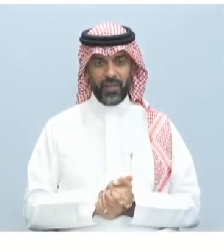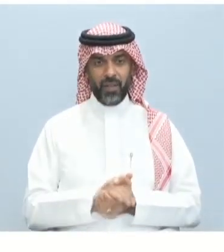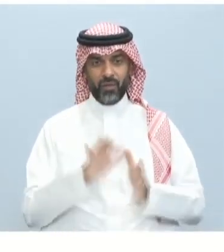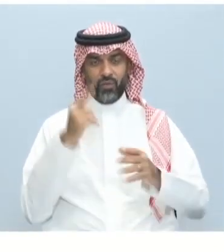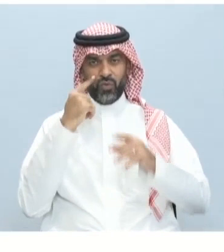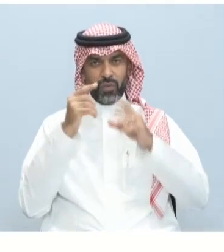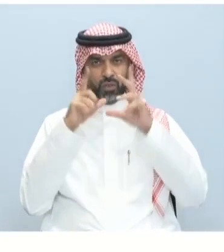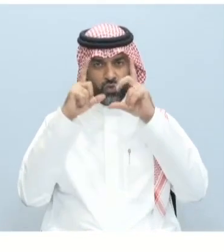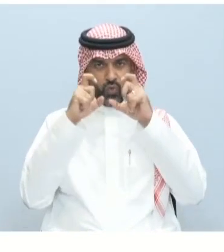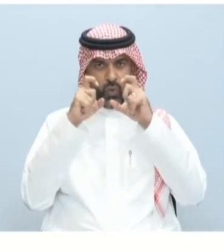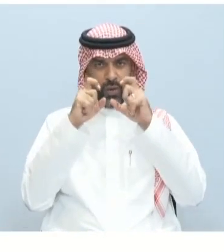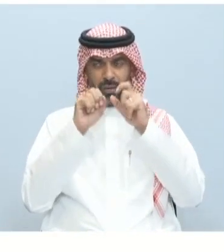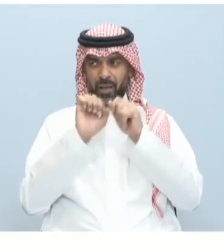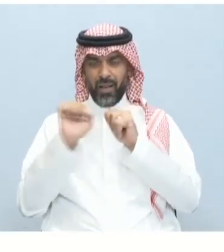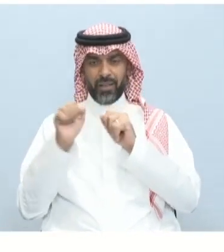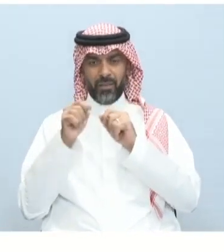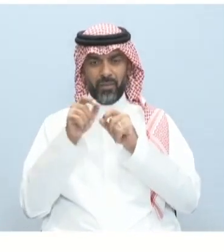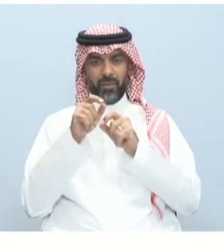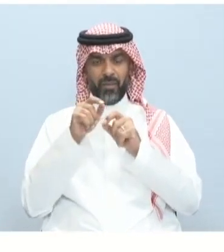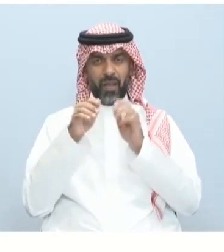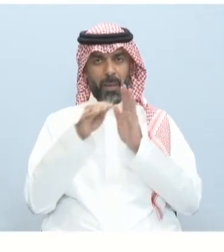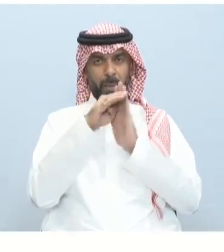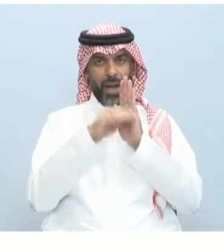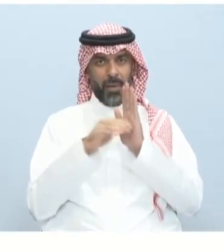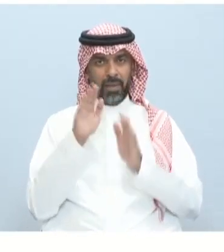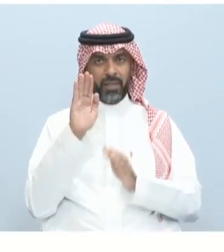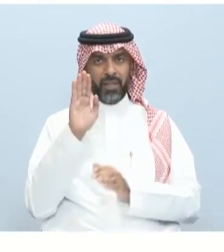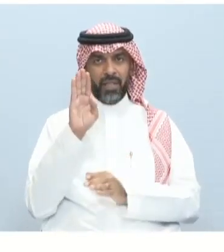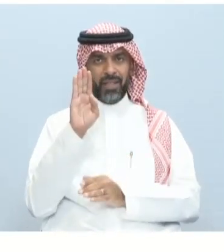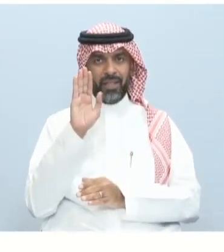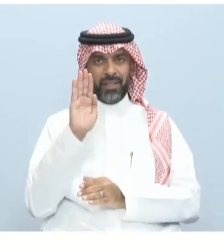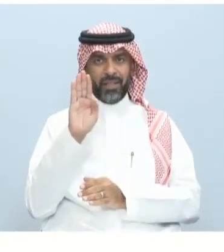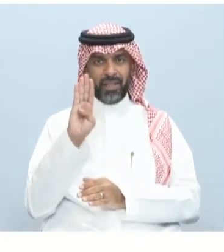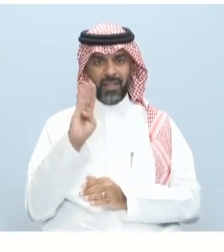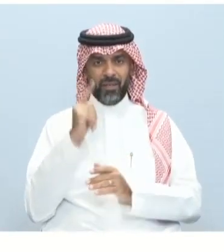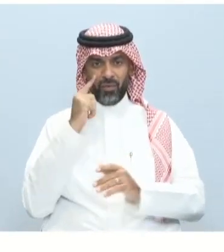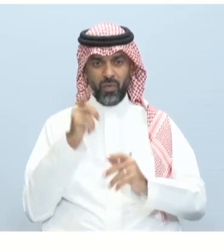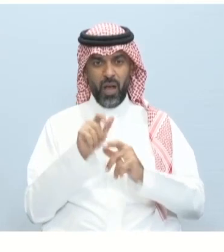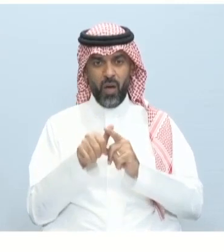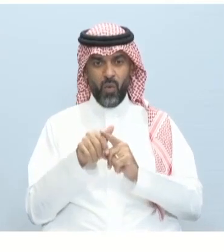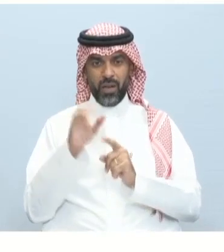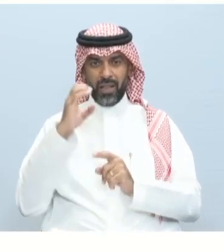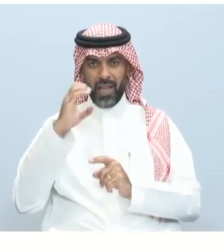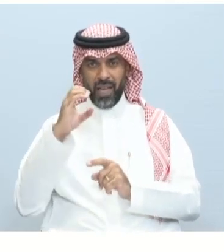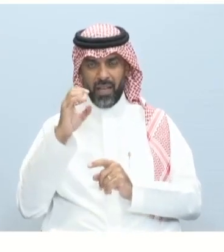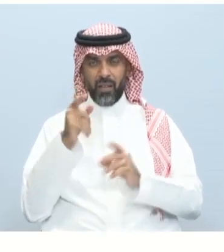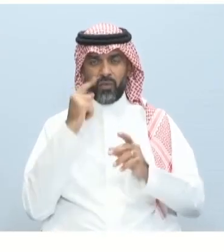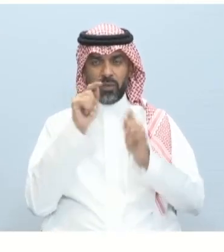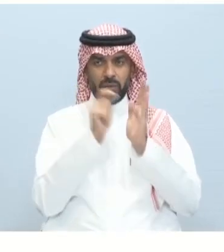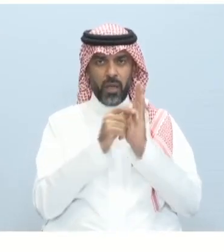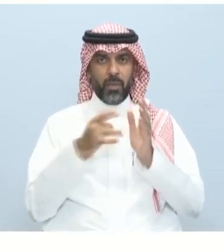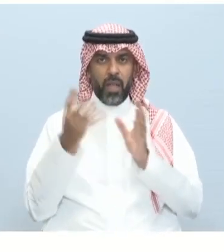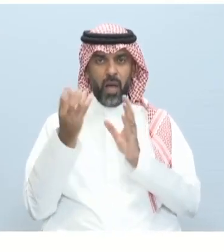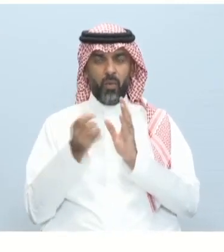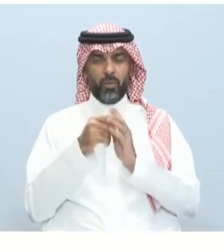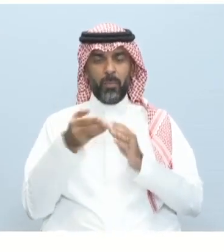لتحميل الصور كمظهر الكائن في برنامج سكراتش نذهب إلى كاستوم، أبلود كاستوم. بعد